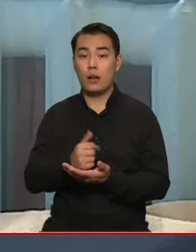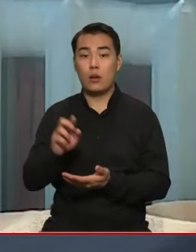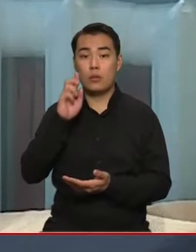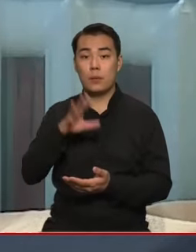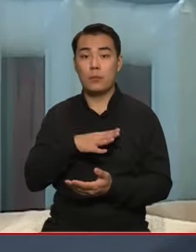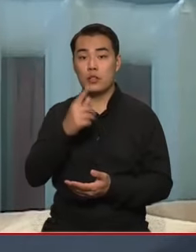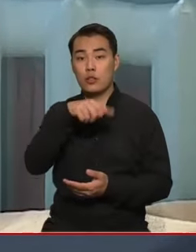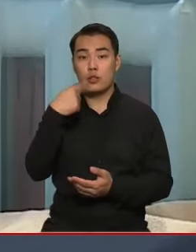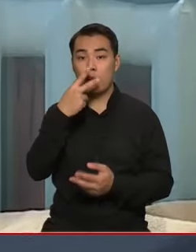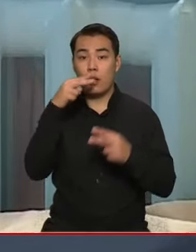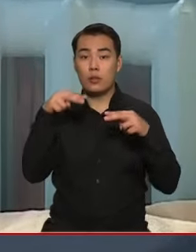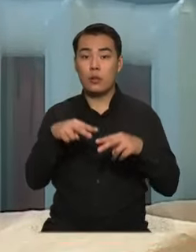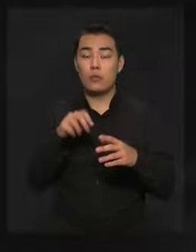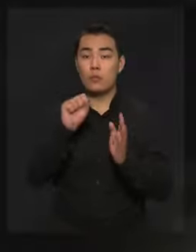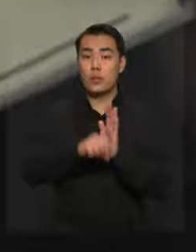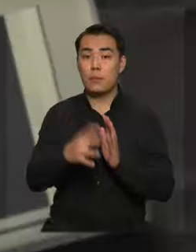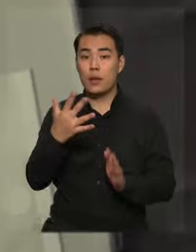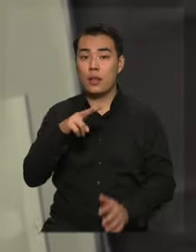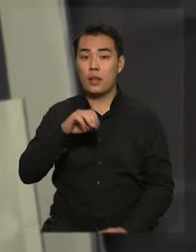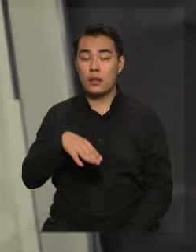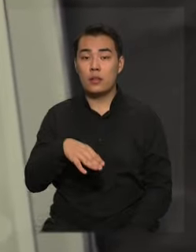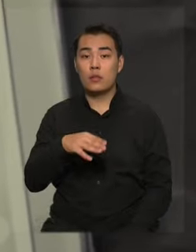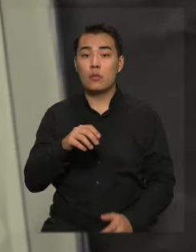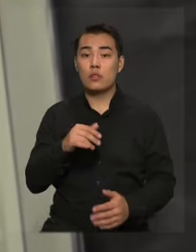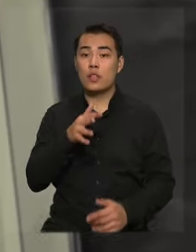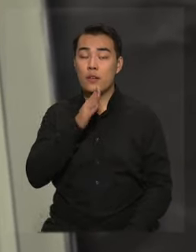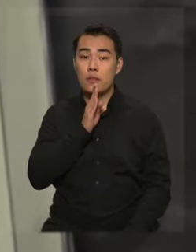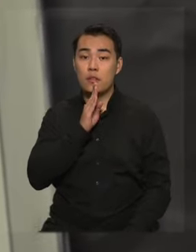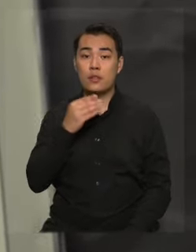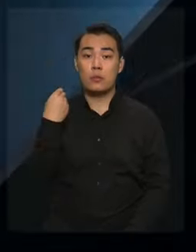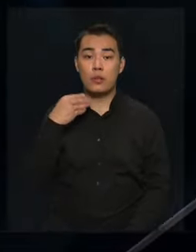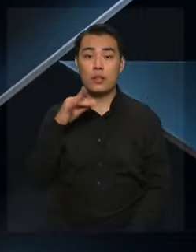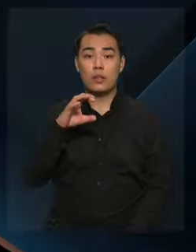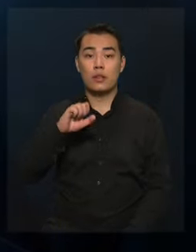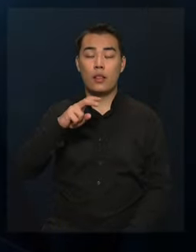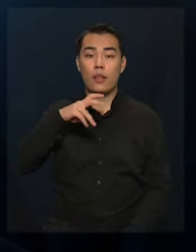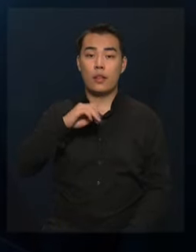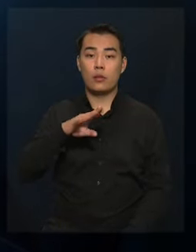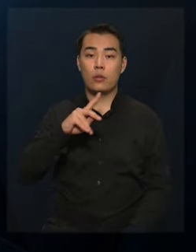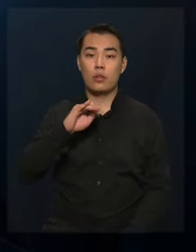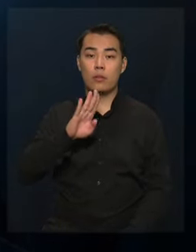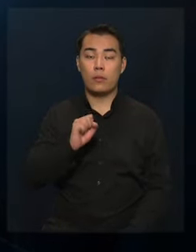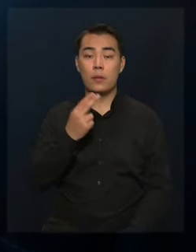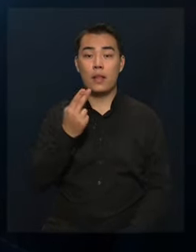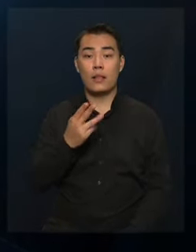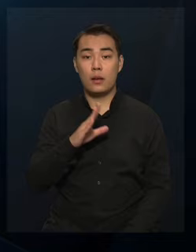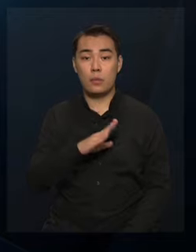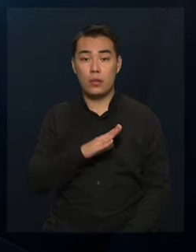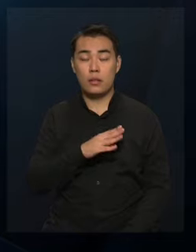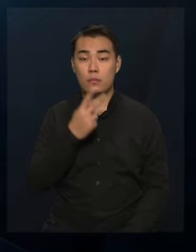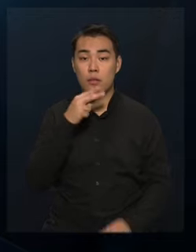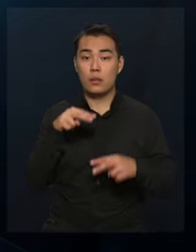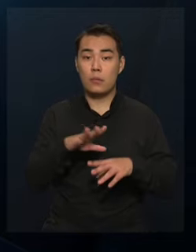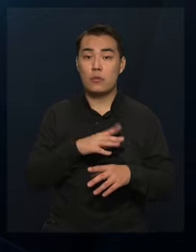личный контроль убийство 5-летней девочки в Туркестане и Салтанат Нукеновой в Астане. Впрочем, реформы в обществе были